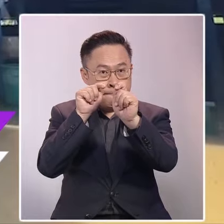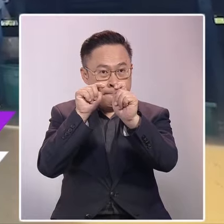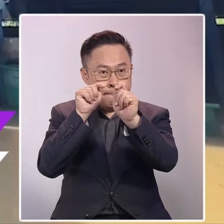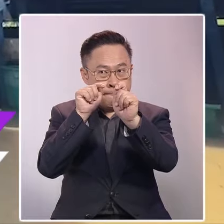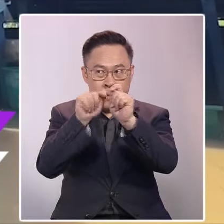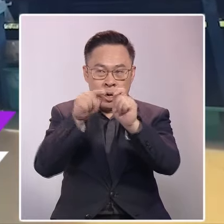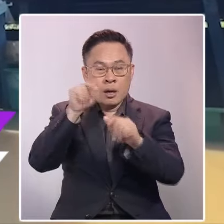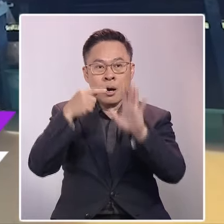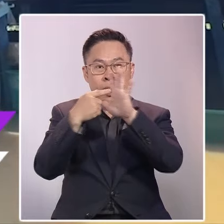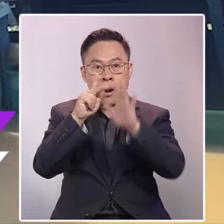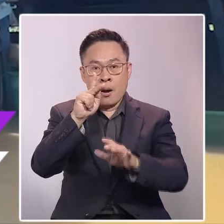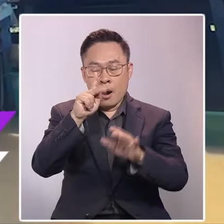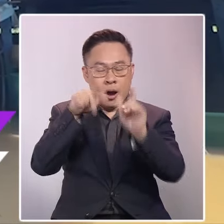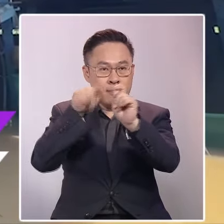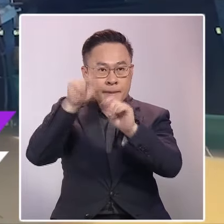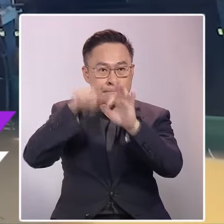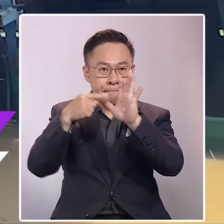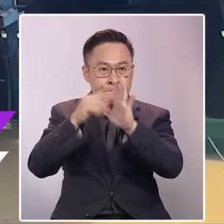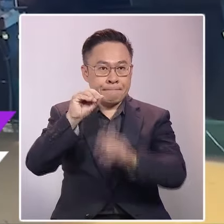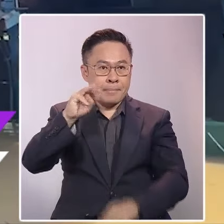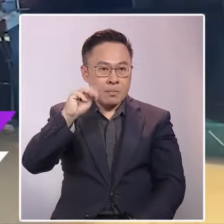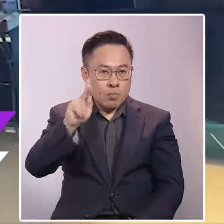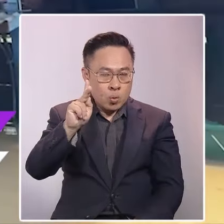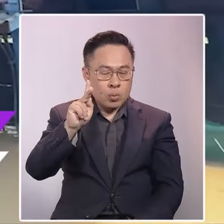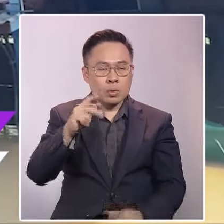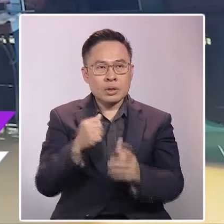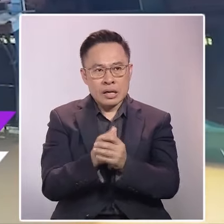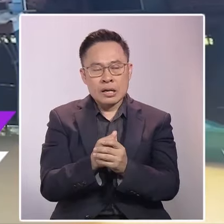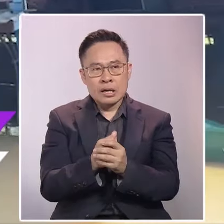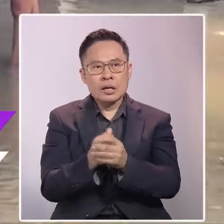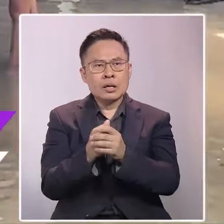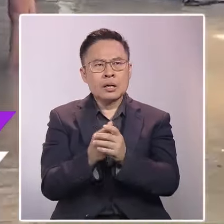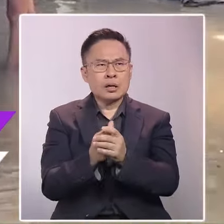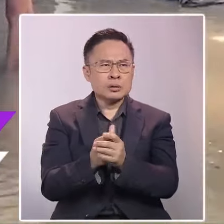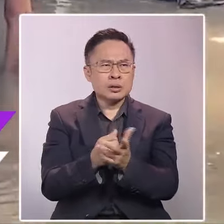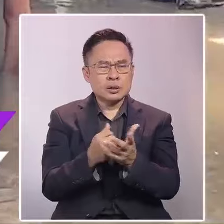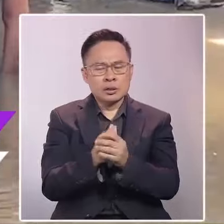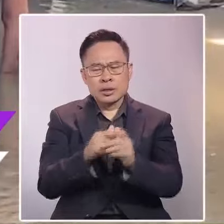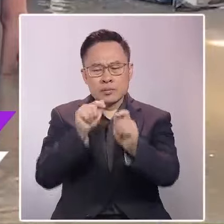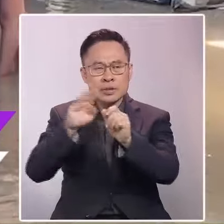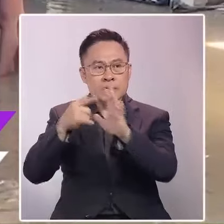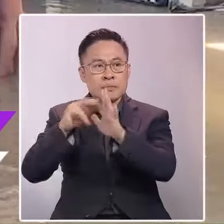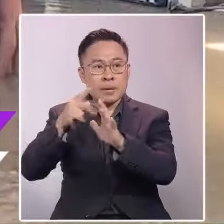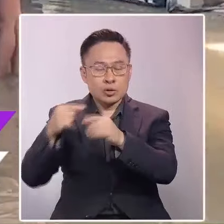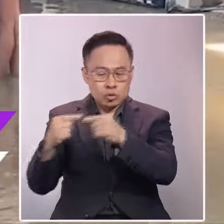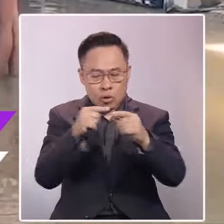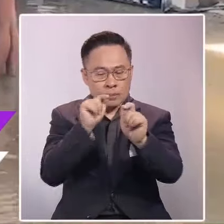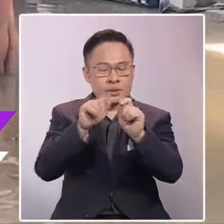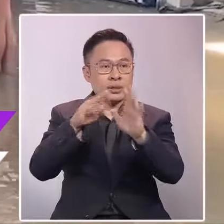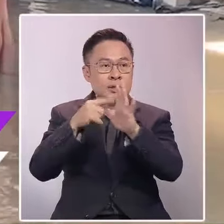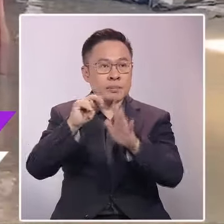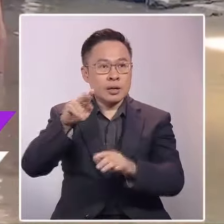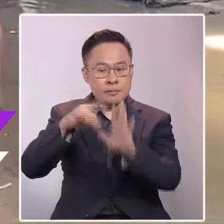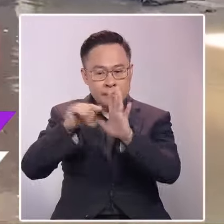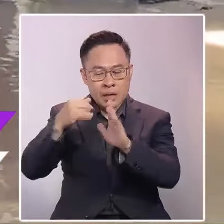การเร่งวางแนวเชือกลากเรือนะครับระหว่างตัวบ้านกับถนนสายโผงเผงบางบานแล้วนะครับเพื่อให้การเดินทางเข้าออกหมู่บ้านเนี่ย